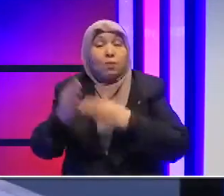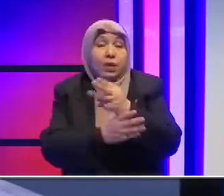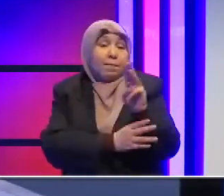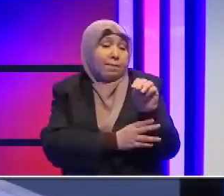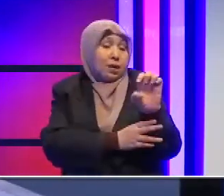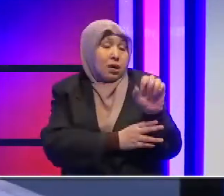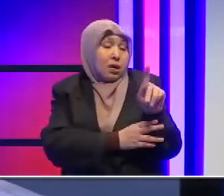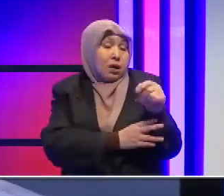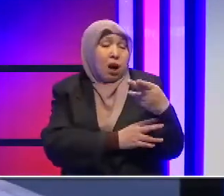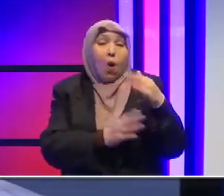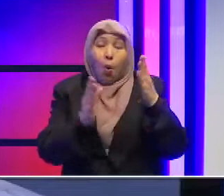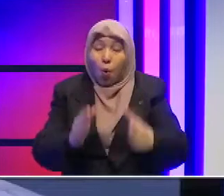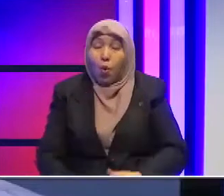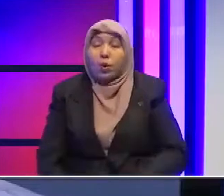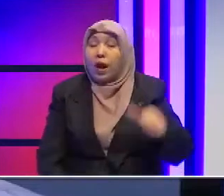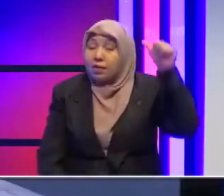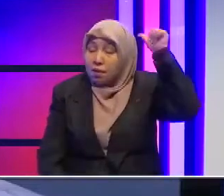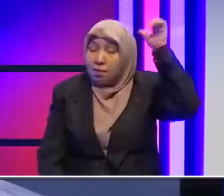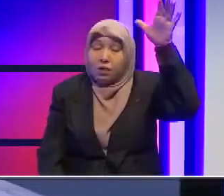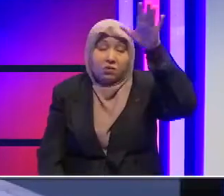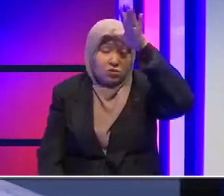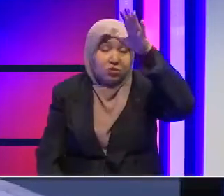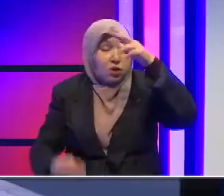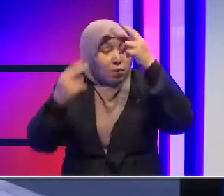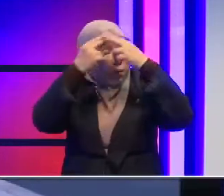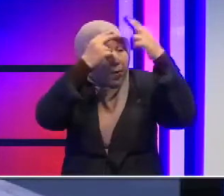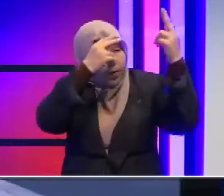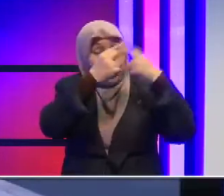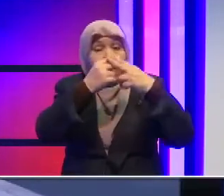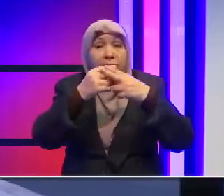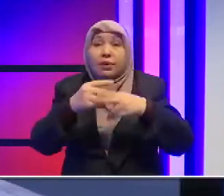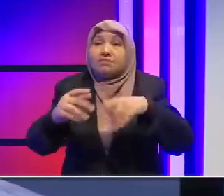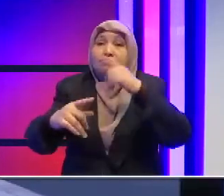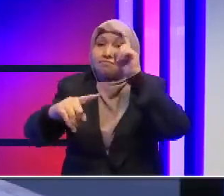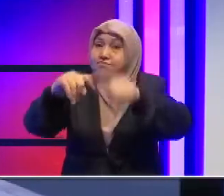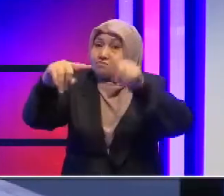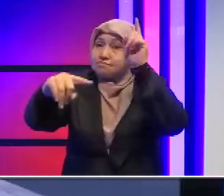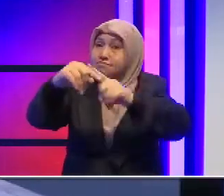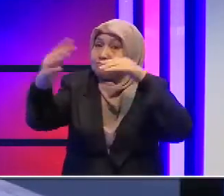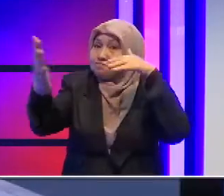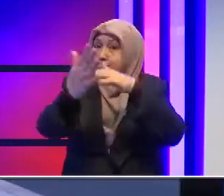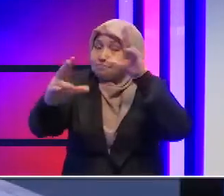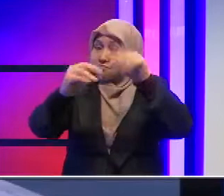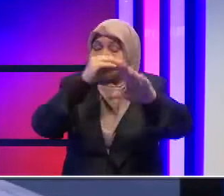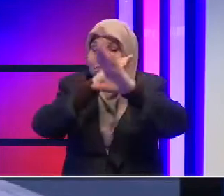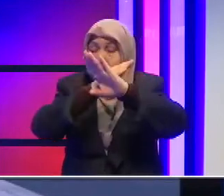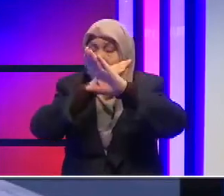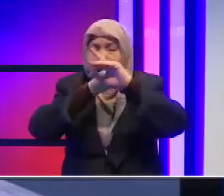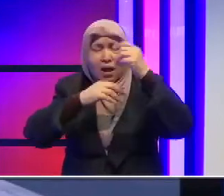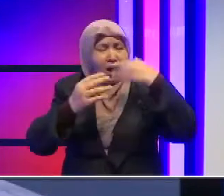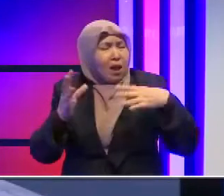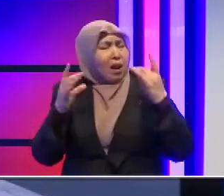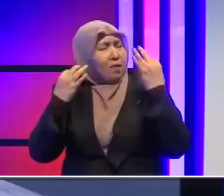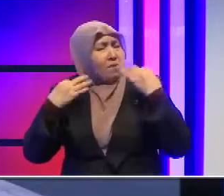itu ialah orang musyrikin Quraisy. Mereka menghalang daripada Nabi menunaikan kewajipan kepada Allah, melepaskan kerinduan kepada bumi Mekah itu